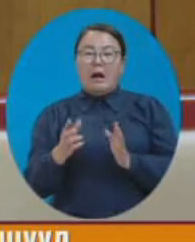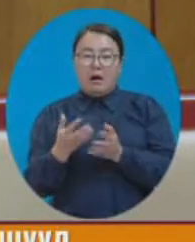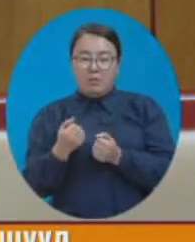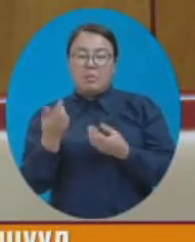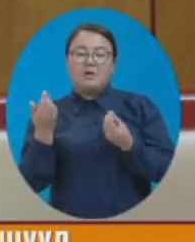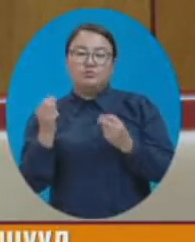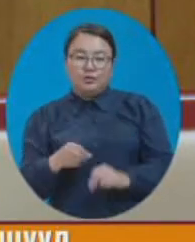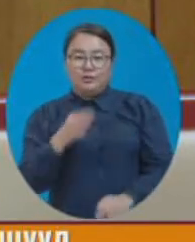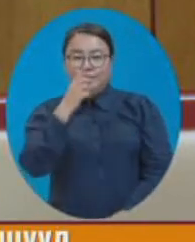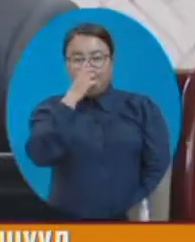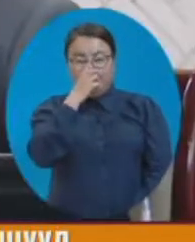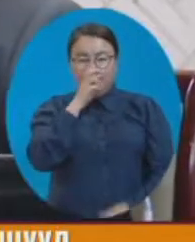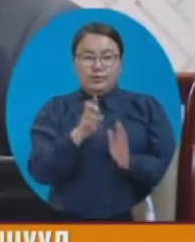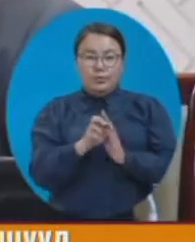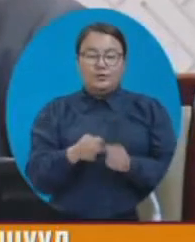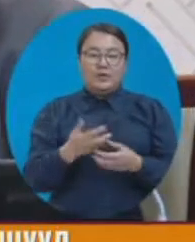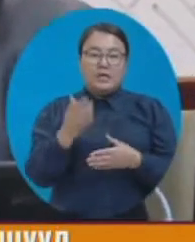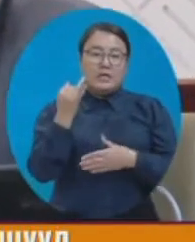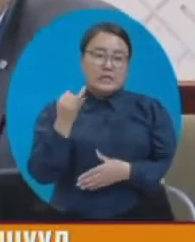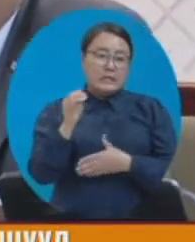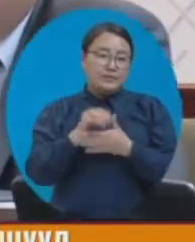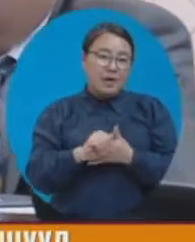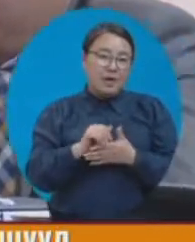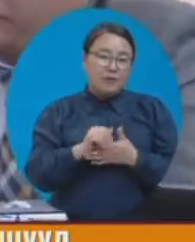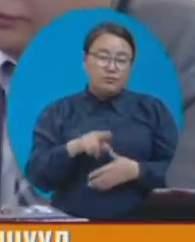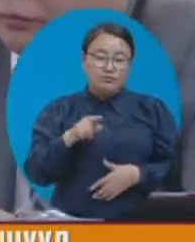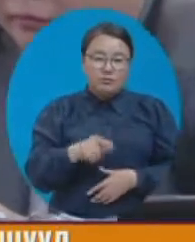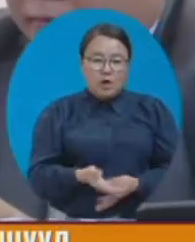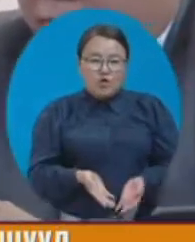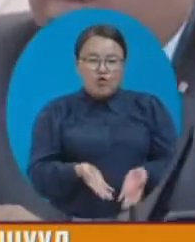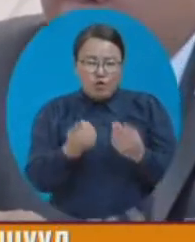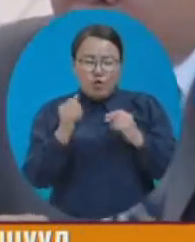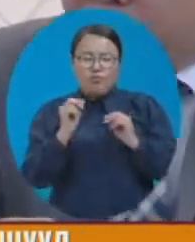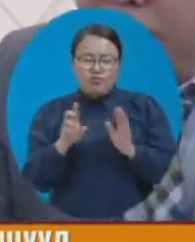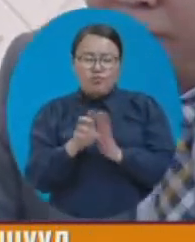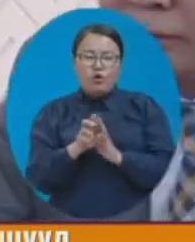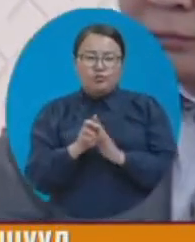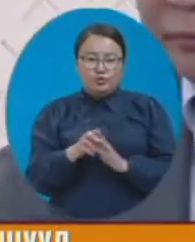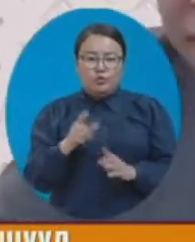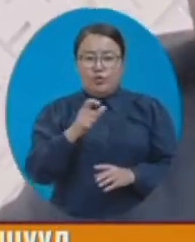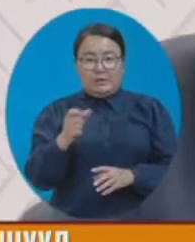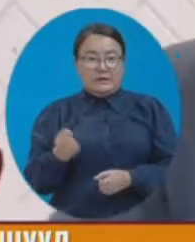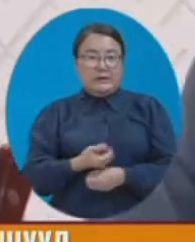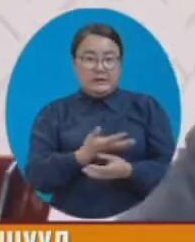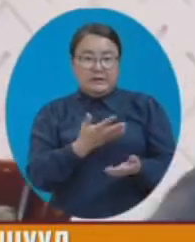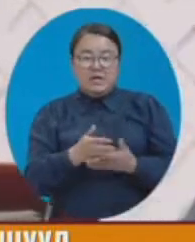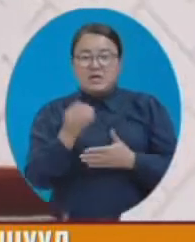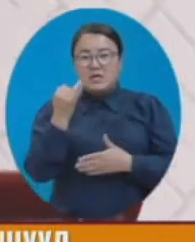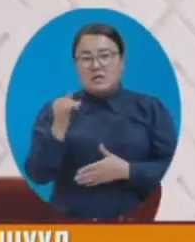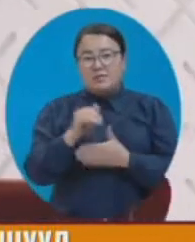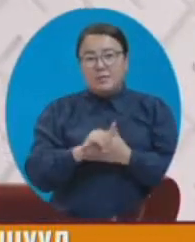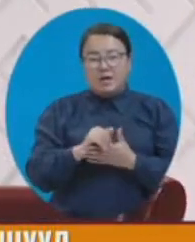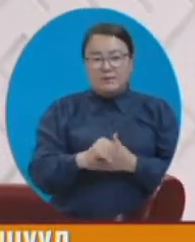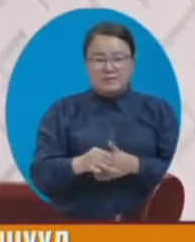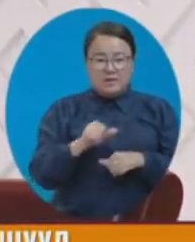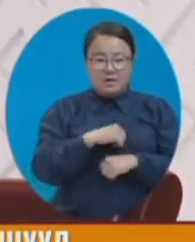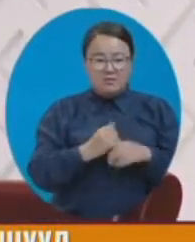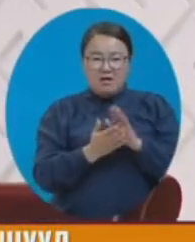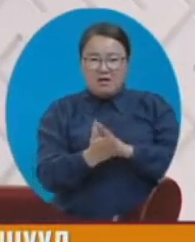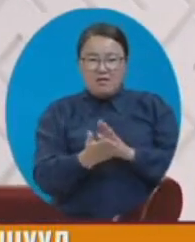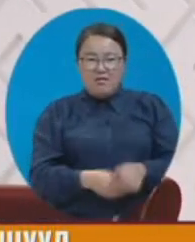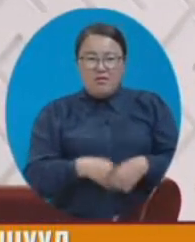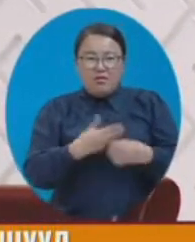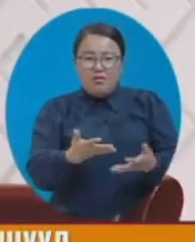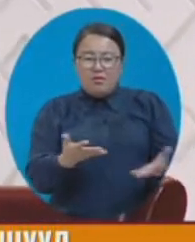байсан ч. Тийм боломжууд үү? E-баримтыг хялбарчлах боломжтой гэдгийг албаныхан хэлж байна. E-баримтыг иргэдэд хэвлэж өгдөг